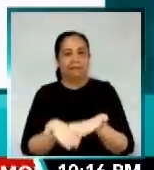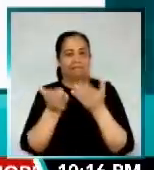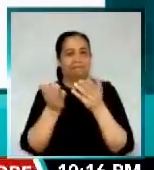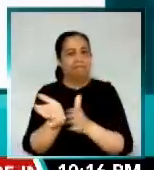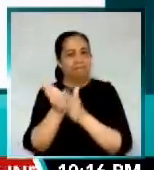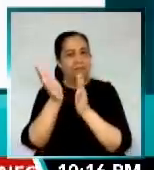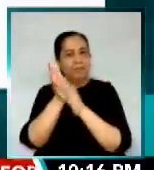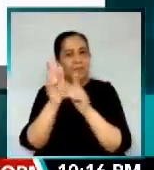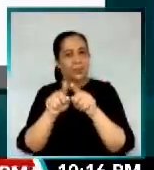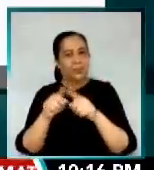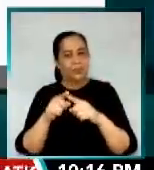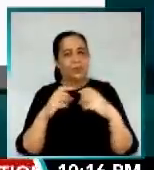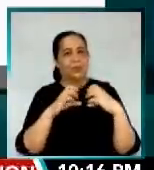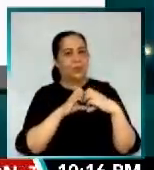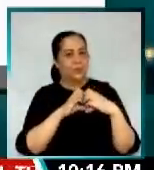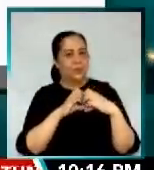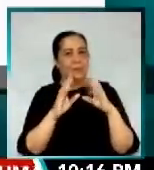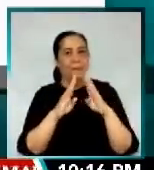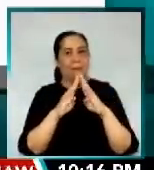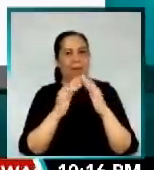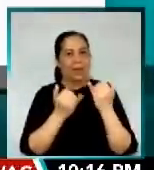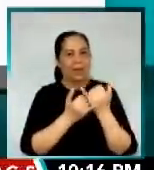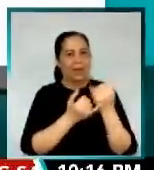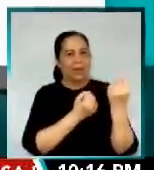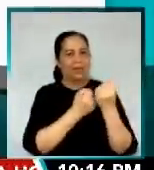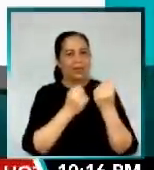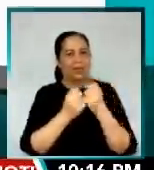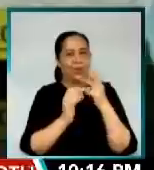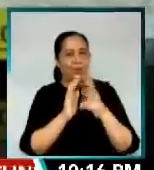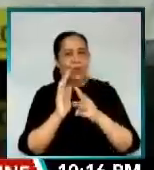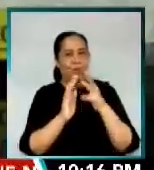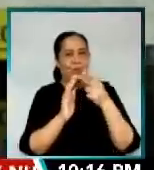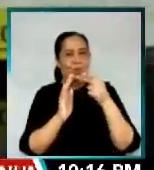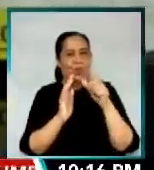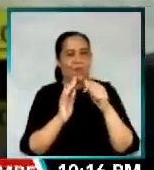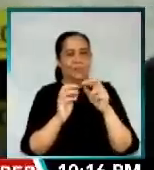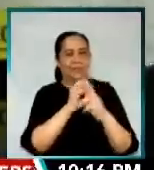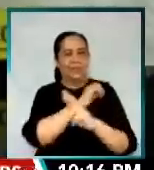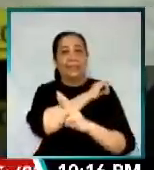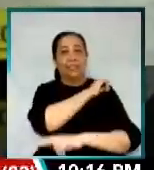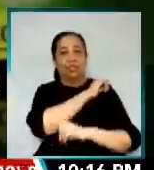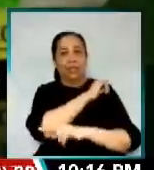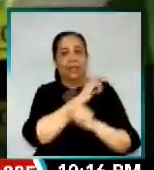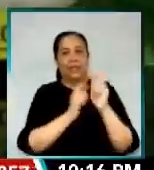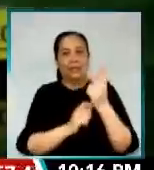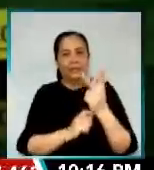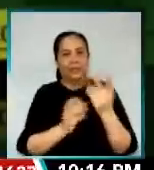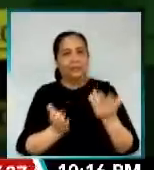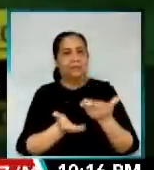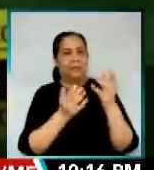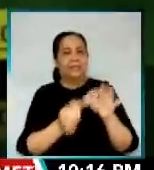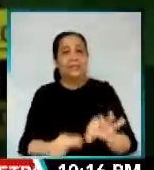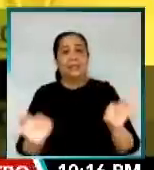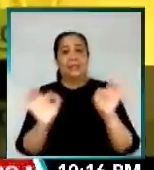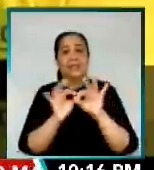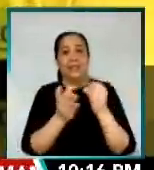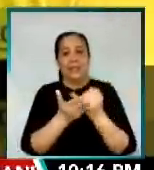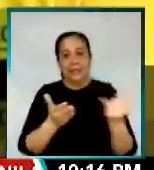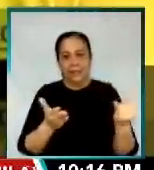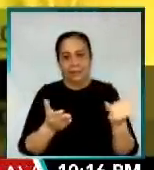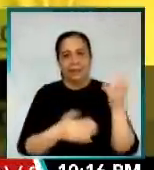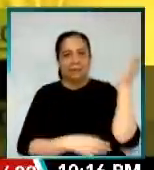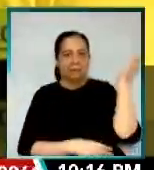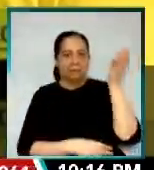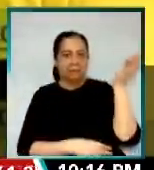Kapuso Barangayan on Wheels ng GMA Regional TV. Naghatid naman ito ng essential items at lectures tungkol sa